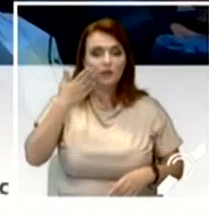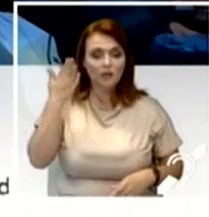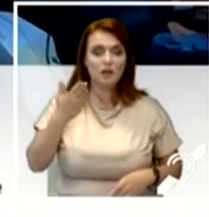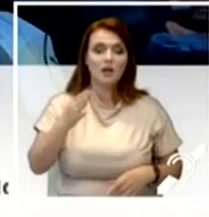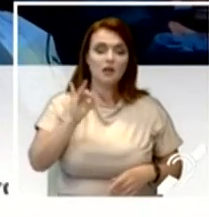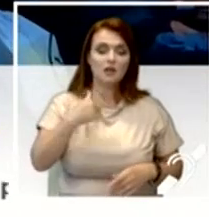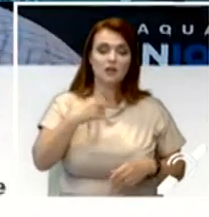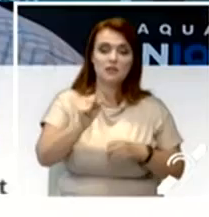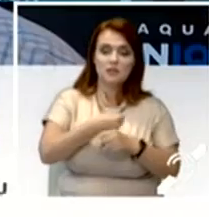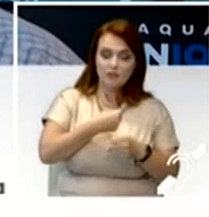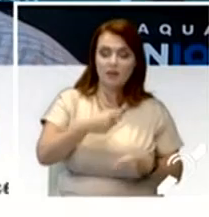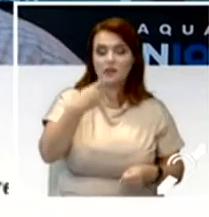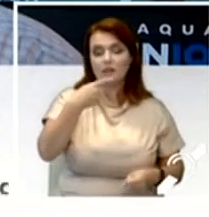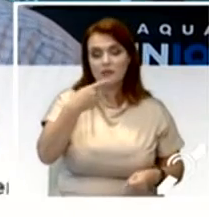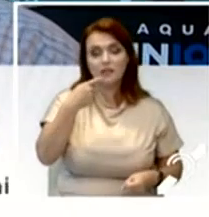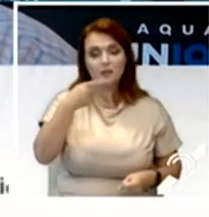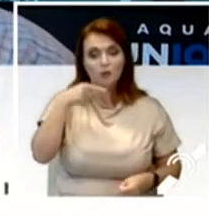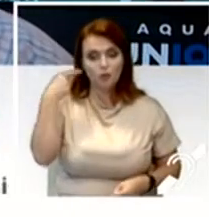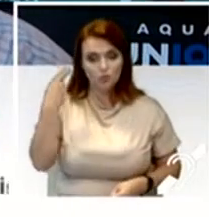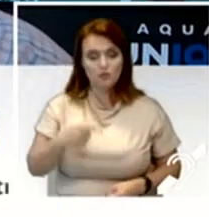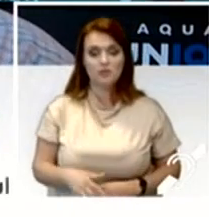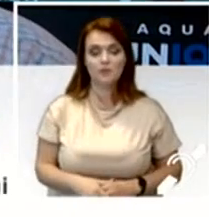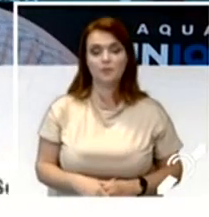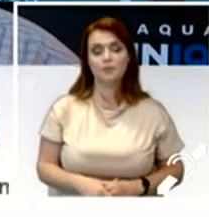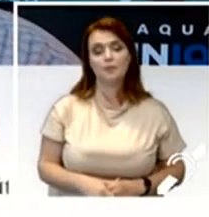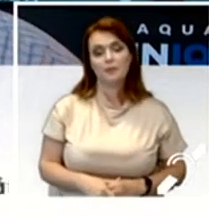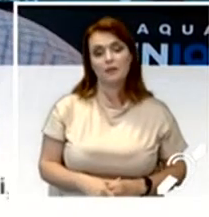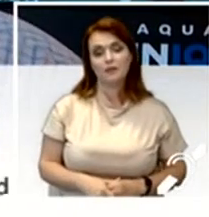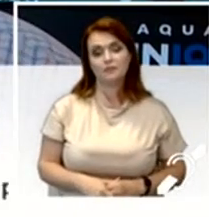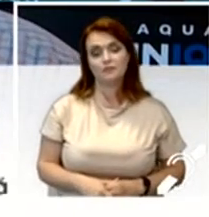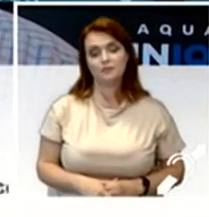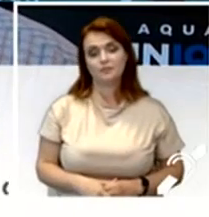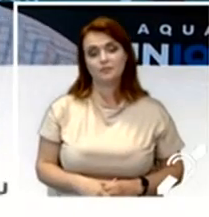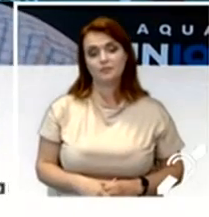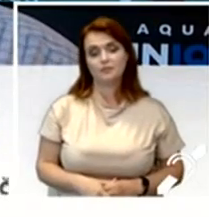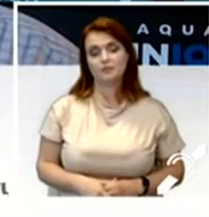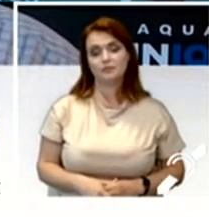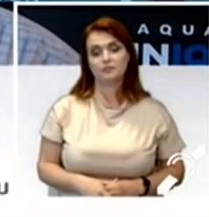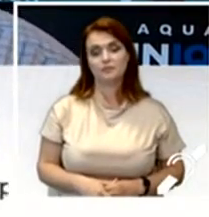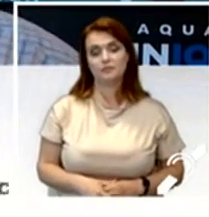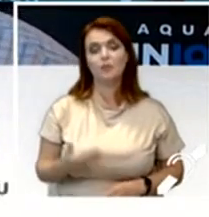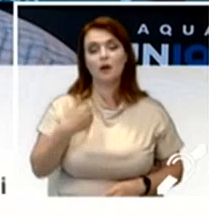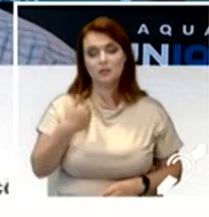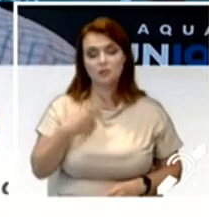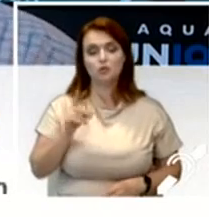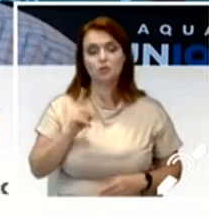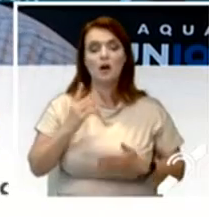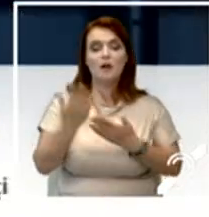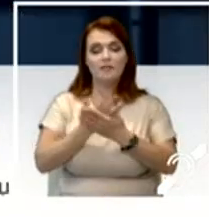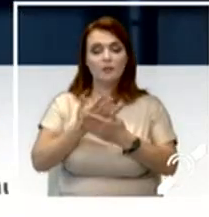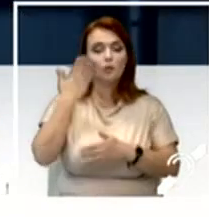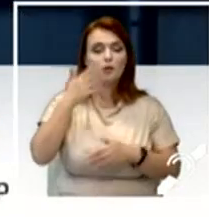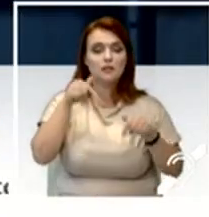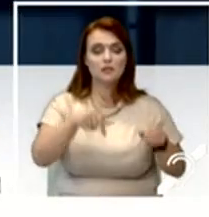Marian Crișan, care e colegul meu dincolo de Prut, a fost ca noi să facem tot tipul ca filmul românesc să fie prezent aici, să fie la modul cel mai